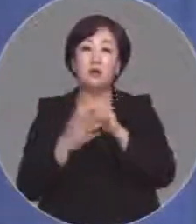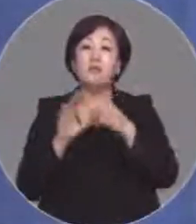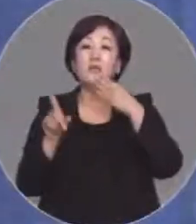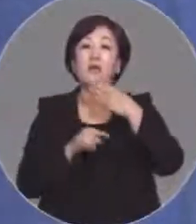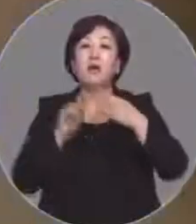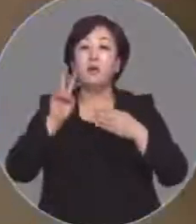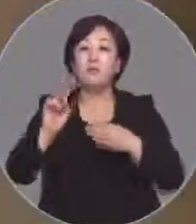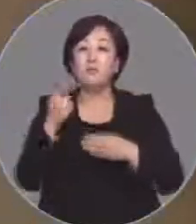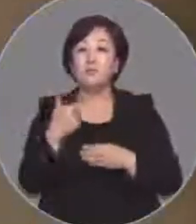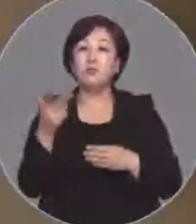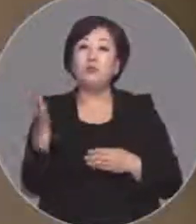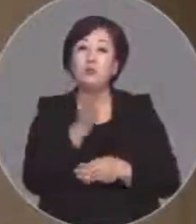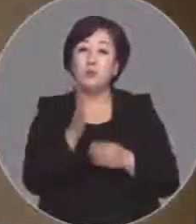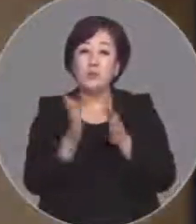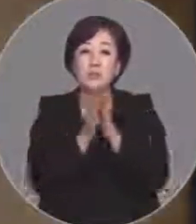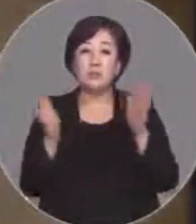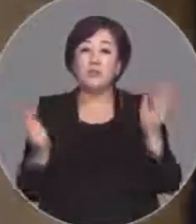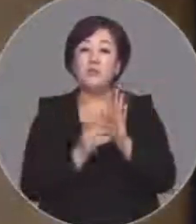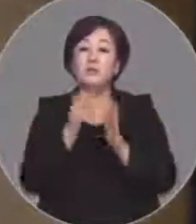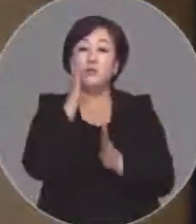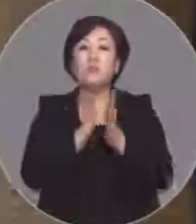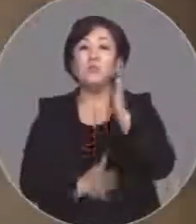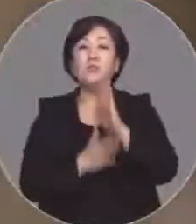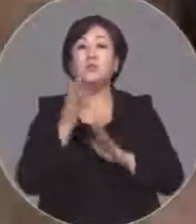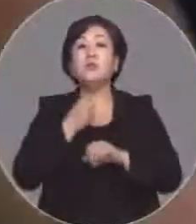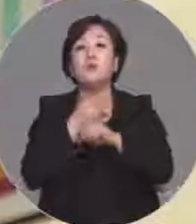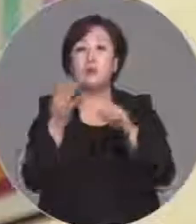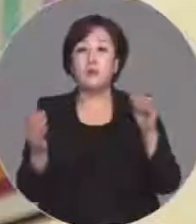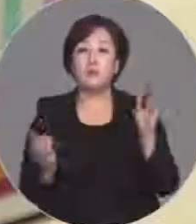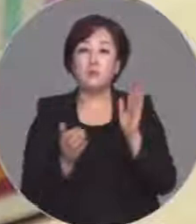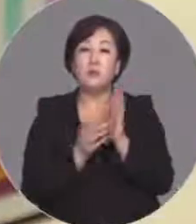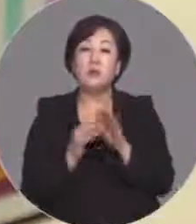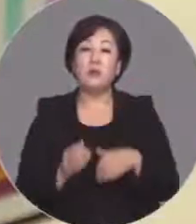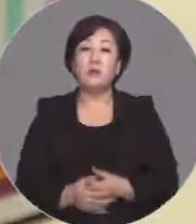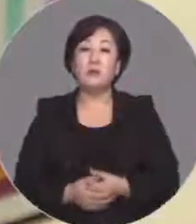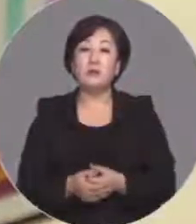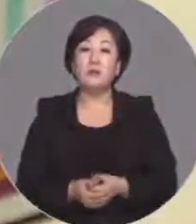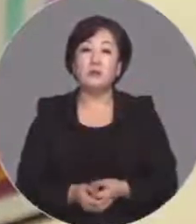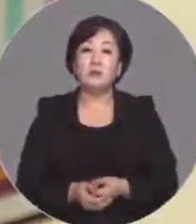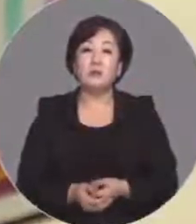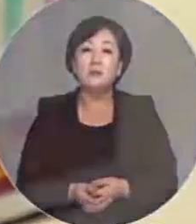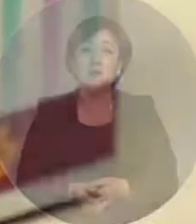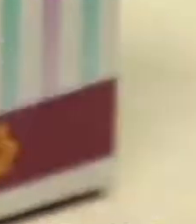4월 26일부터 이루어진다고 울산시는 밝혔습니다. UBC 뉴스 배윤주입니다.